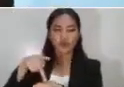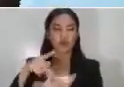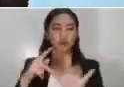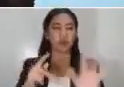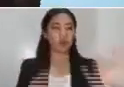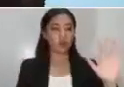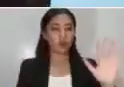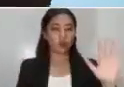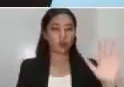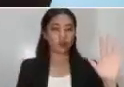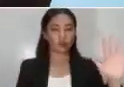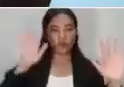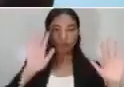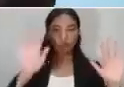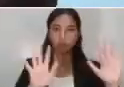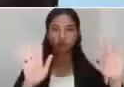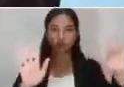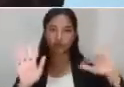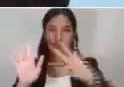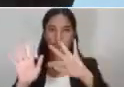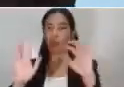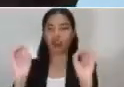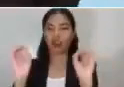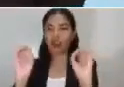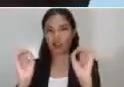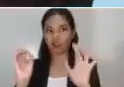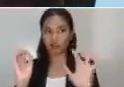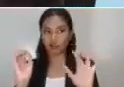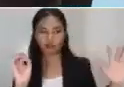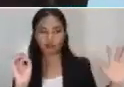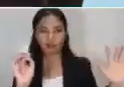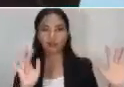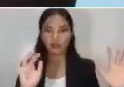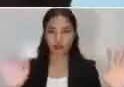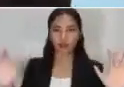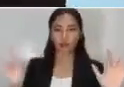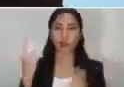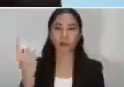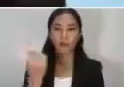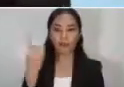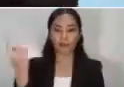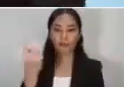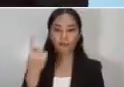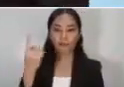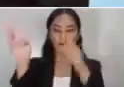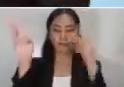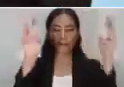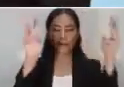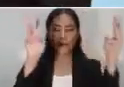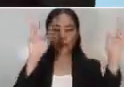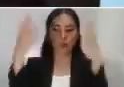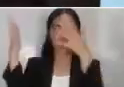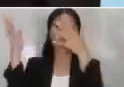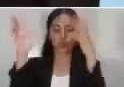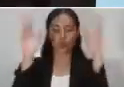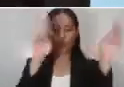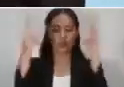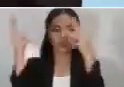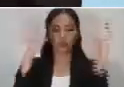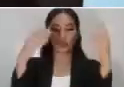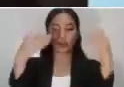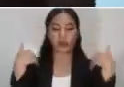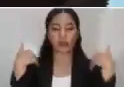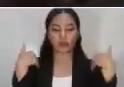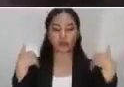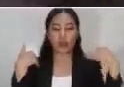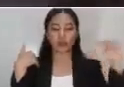early evening, may mga tsansa na rin ng pag-ulan sa ilang bahagi ng Ilocos Norte, sa Cordillera, ilang bahagi ng Nueva Vizcaya, ganun din